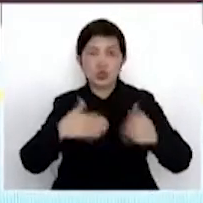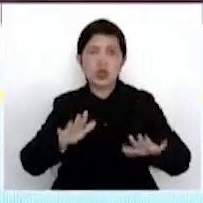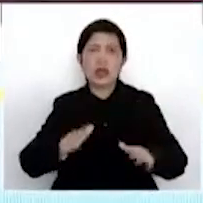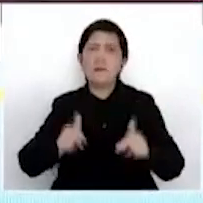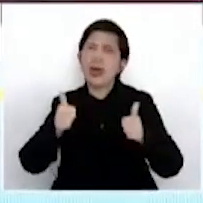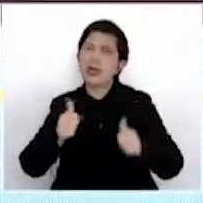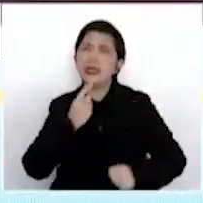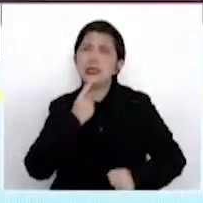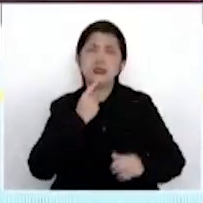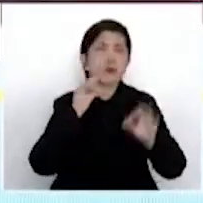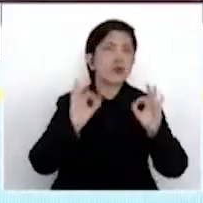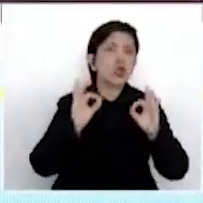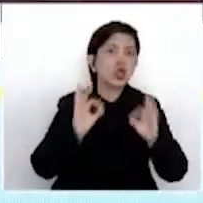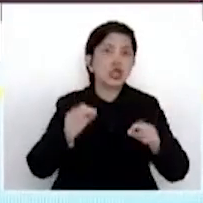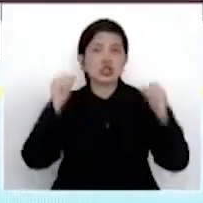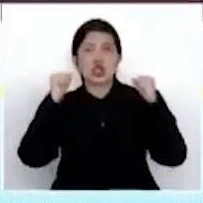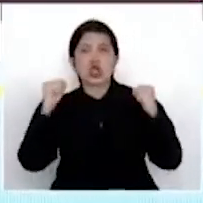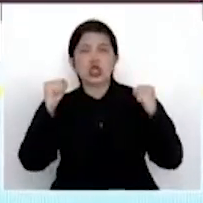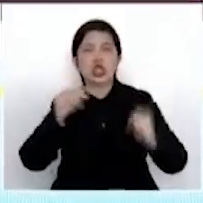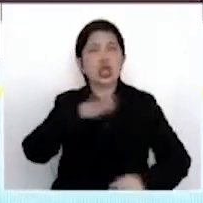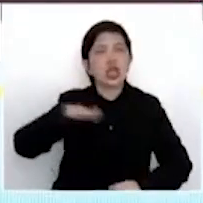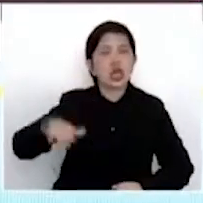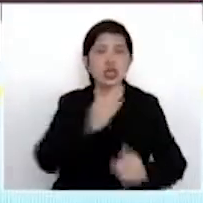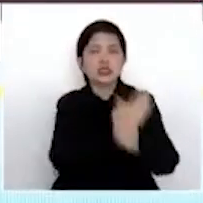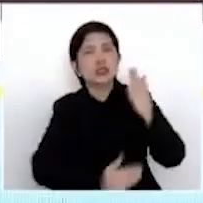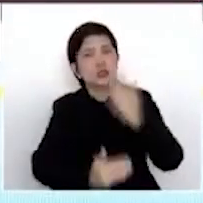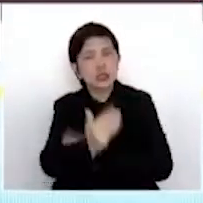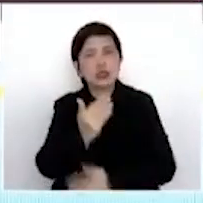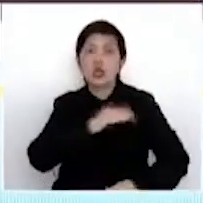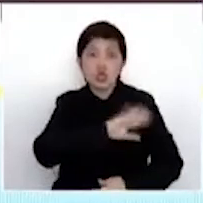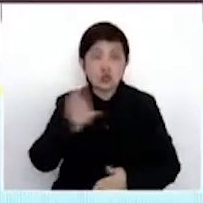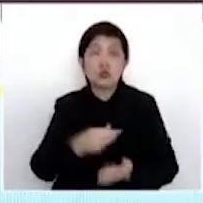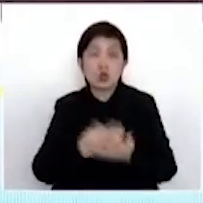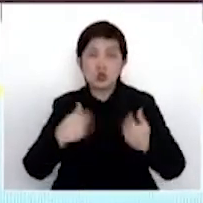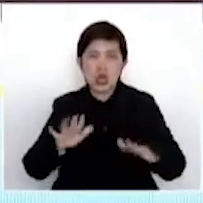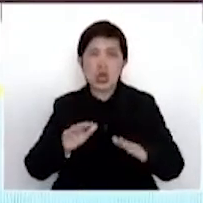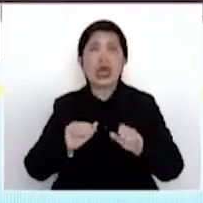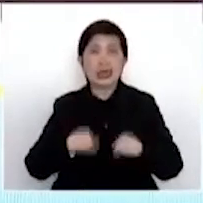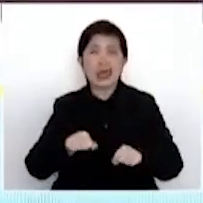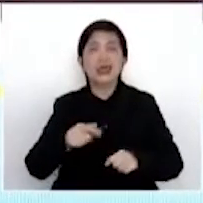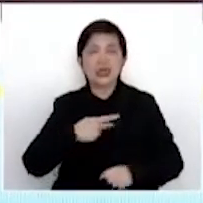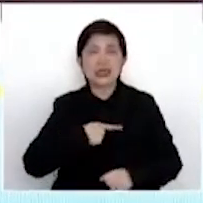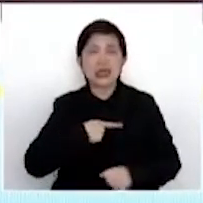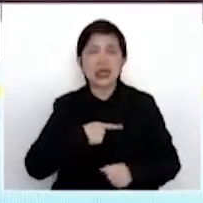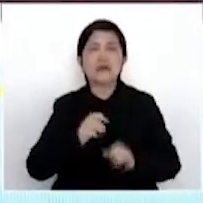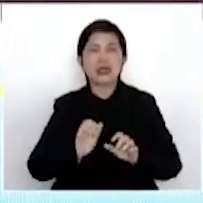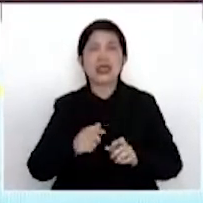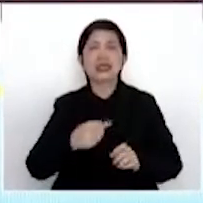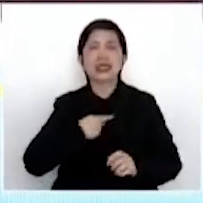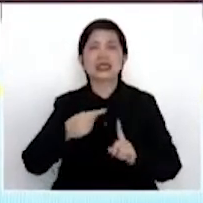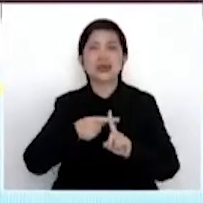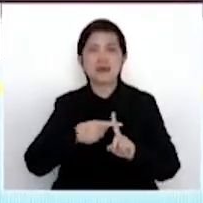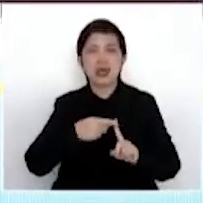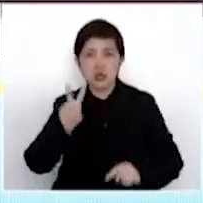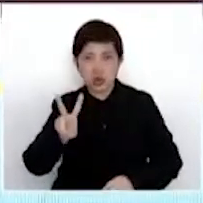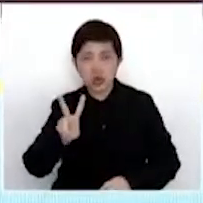pendidikan tentang kesehatan anak disabilitas dan lain-lain yang sudah ada kami akan pertahankan kami hanya menambah dua saja